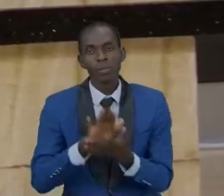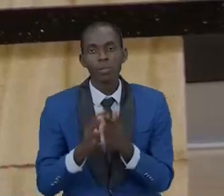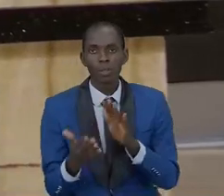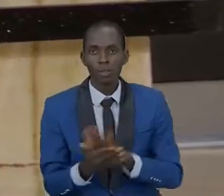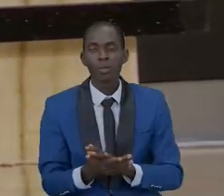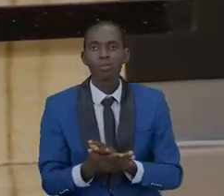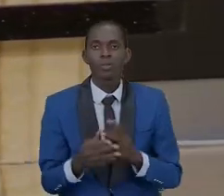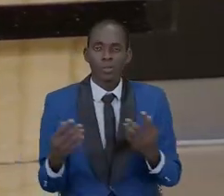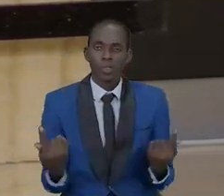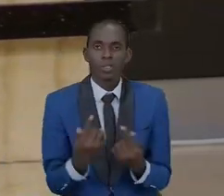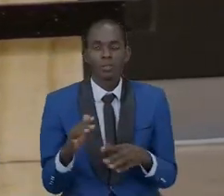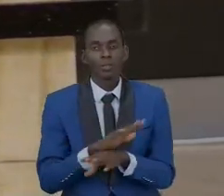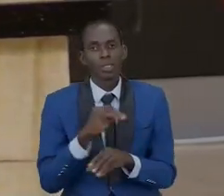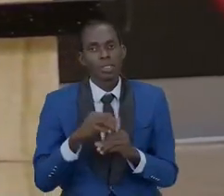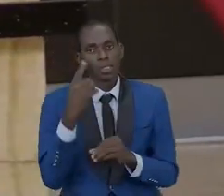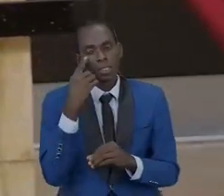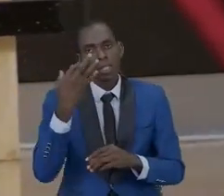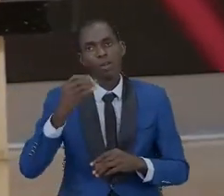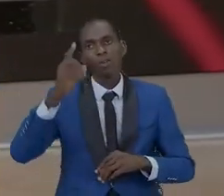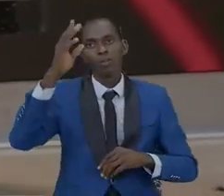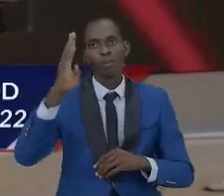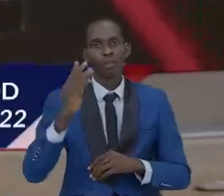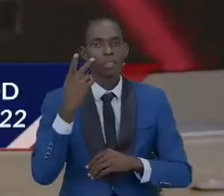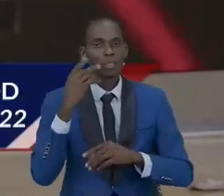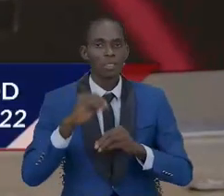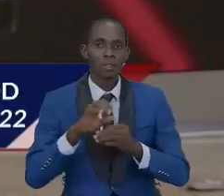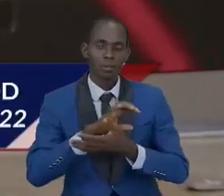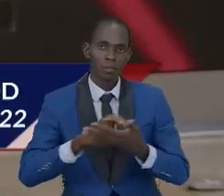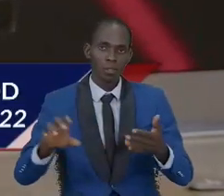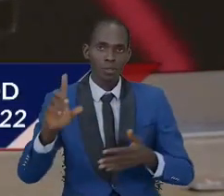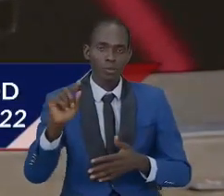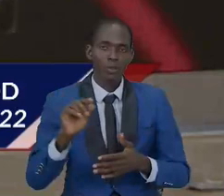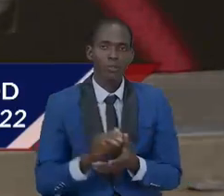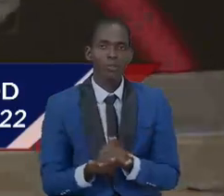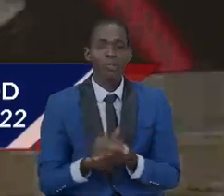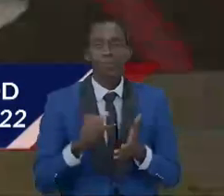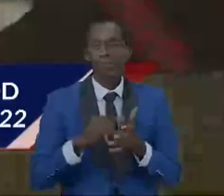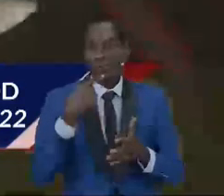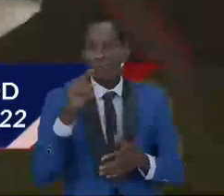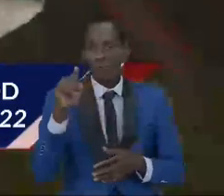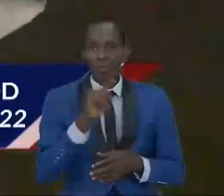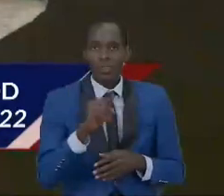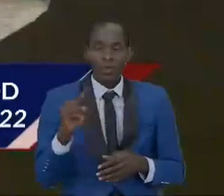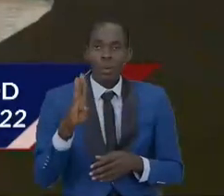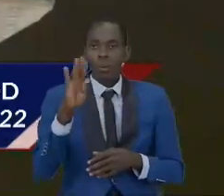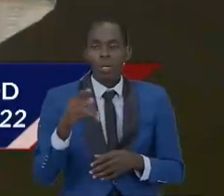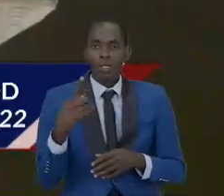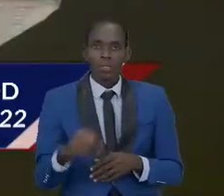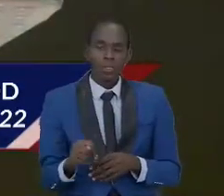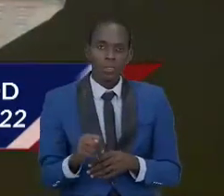Dieu voyons dans le verset vert dans le verset 20 car